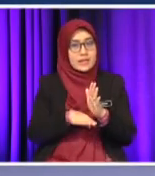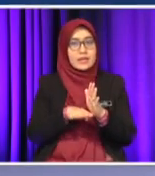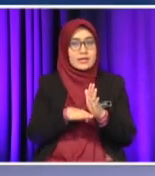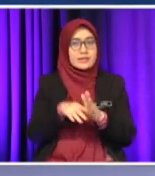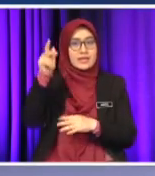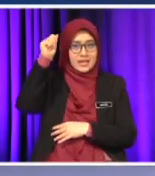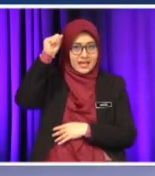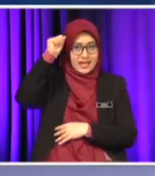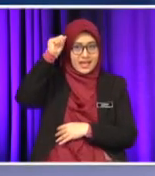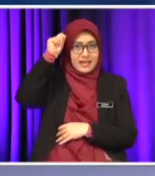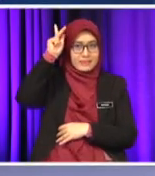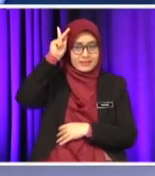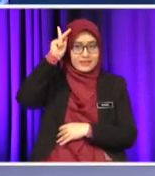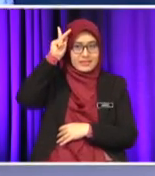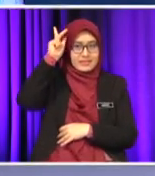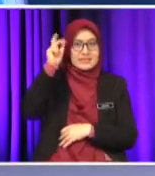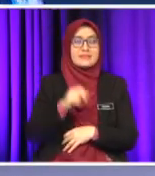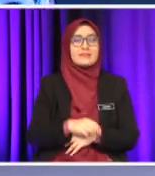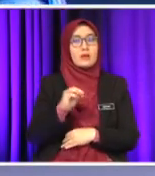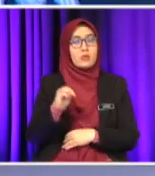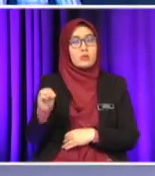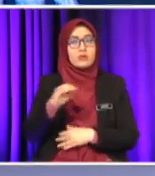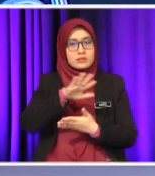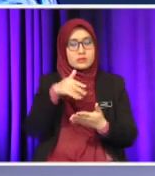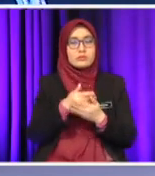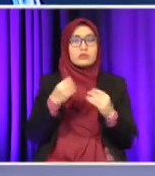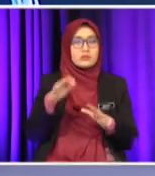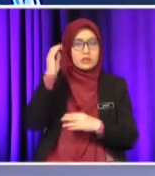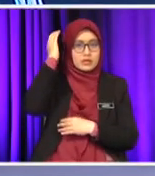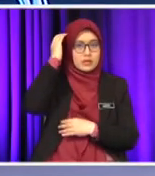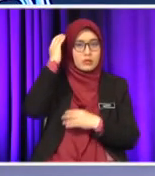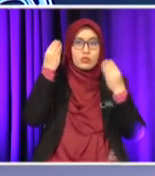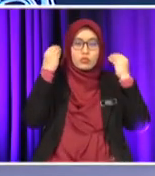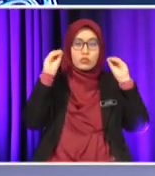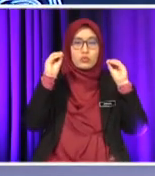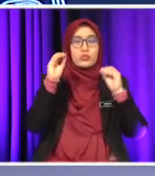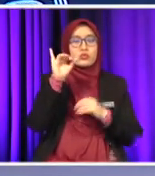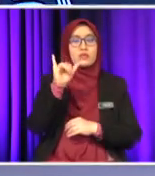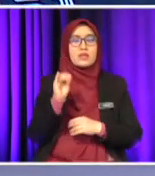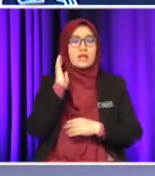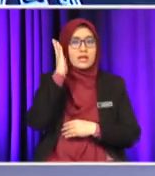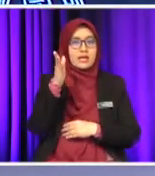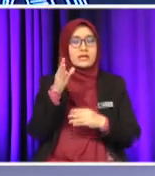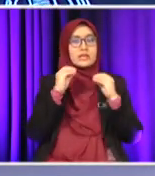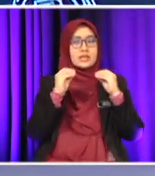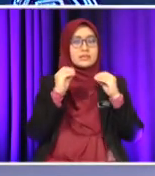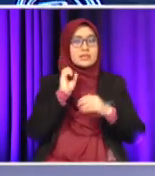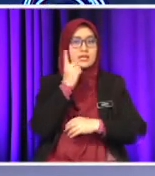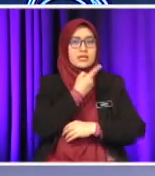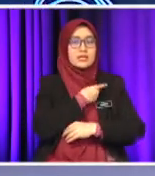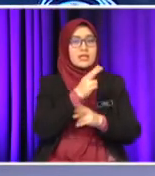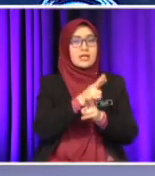hasai pasti murid-murid semua guru yang akan mengajak kita kali ini di dalam materi pelajaran yaitu